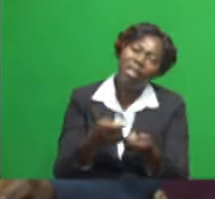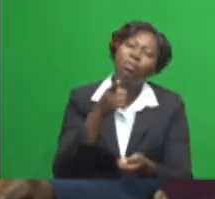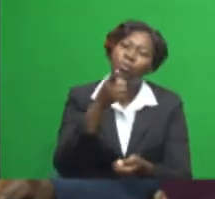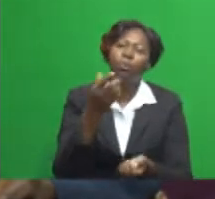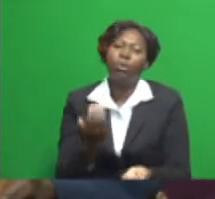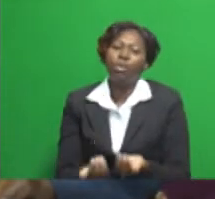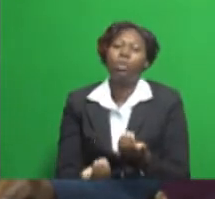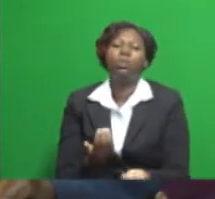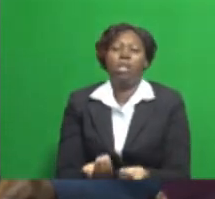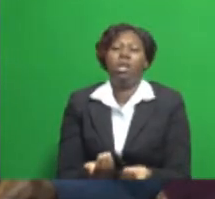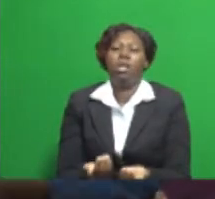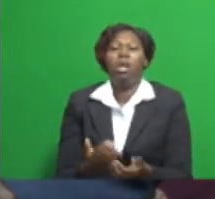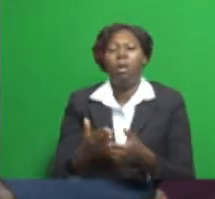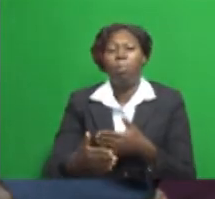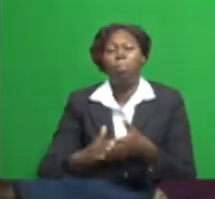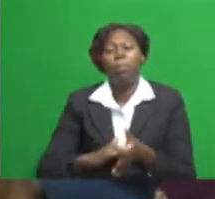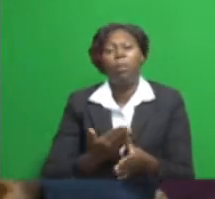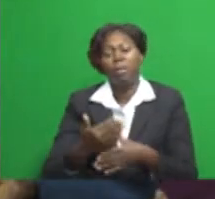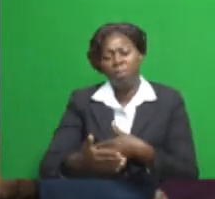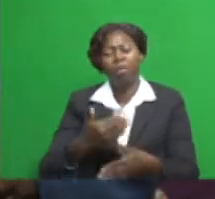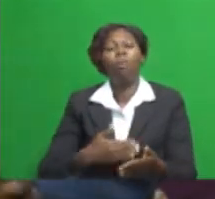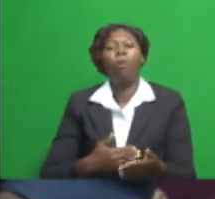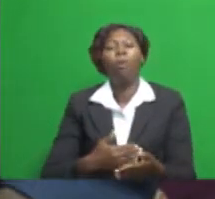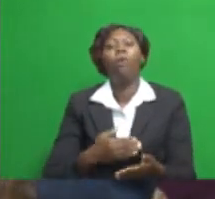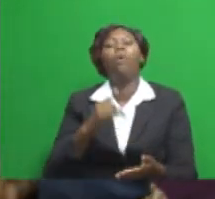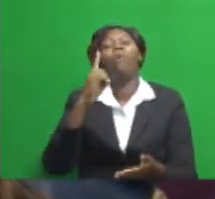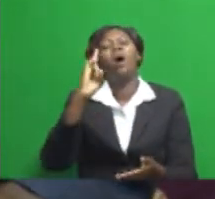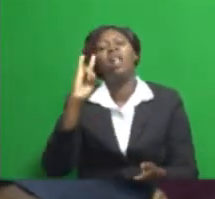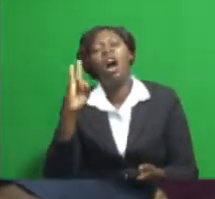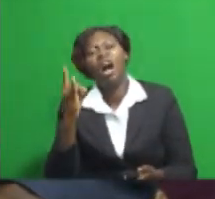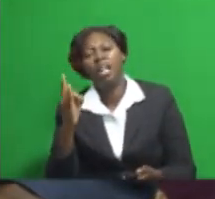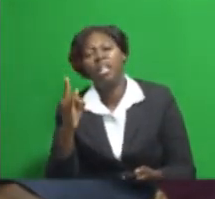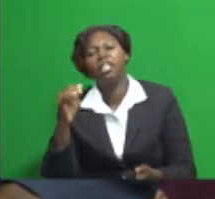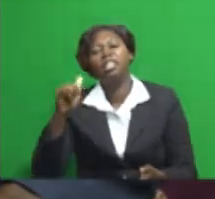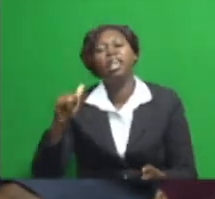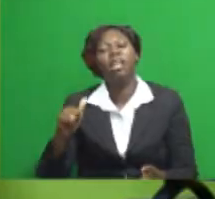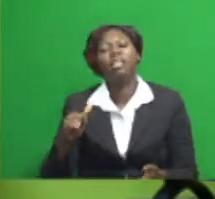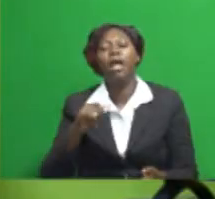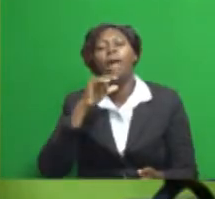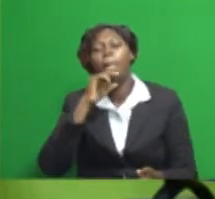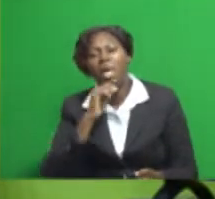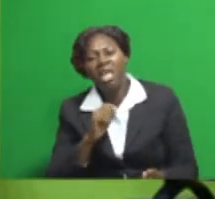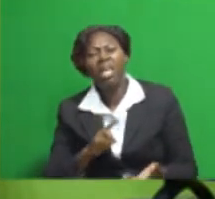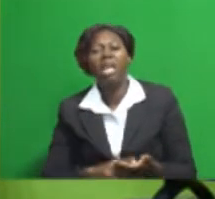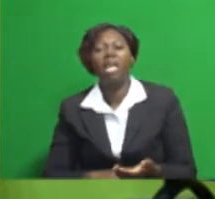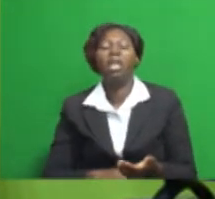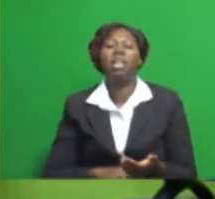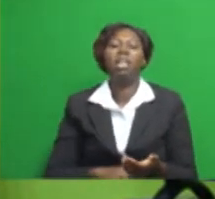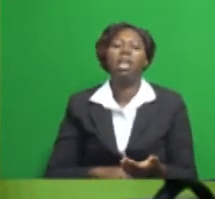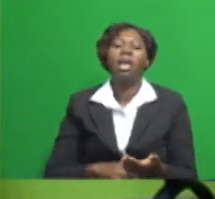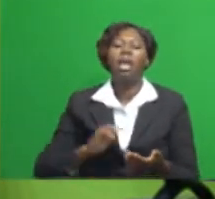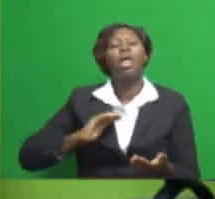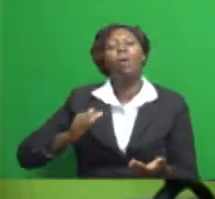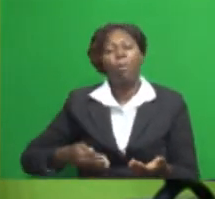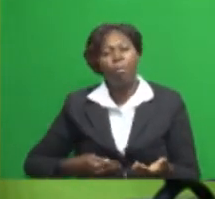vana Abraham na Sara. Abraham aita 100, Sara aita 90, aguma kuteera. Aiwa nyaya idzodzo ndodzisa pasi. Achiri kudare